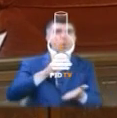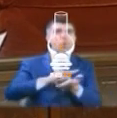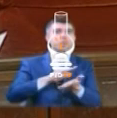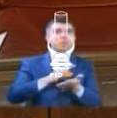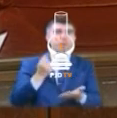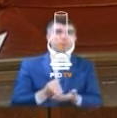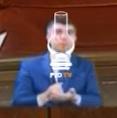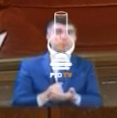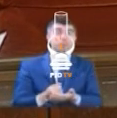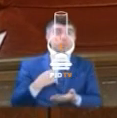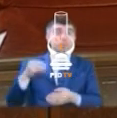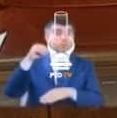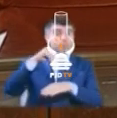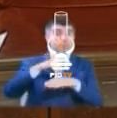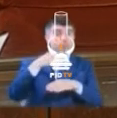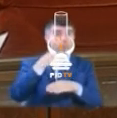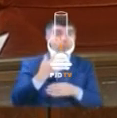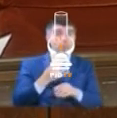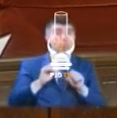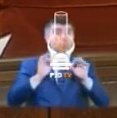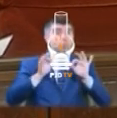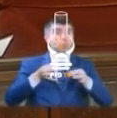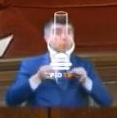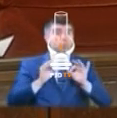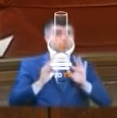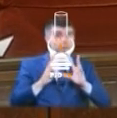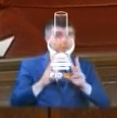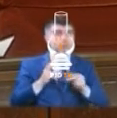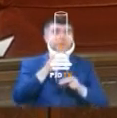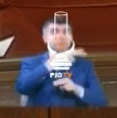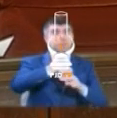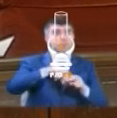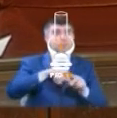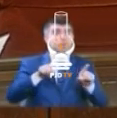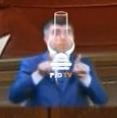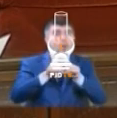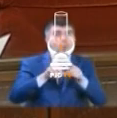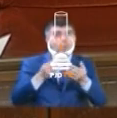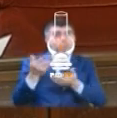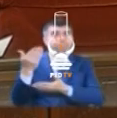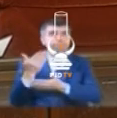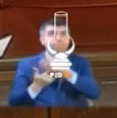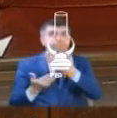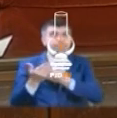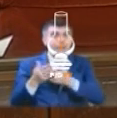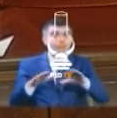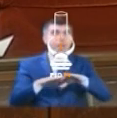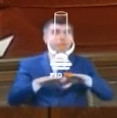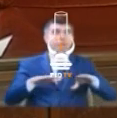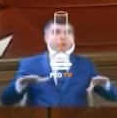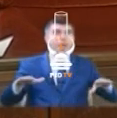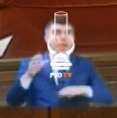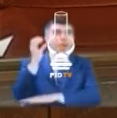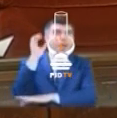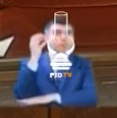هذه الاتفاقية وموافقة اللجنة الإقليمية المختصة، تم تعبئة القطعة الأرضية الغابوية